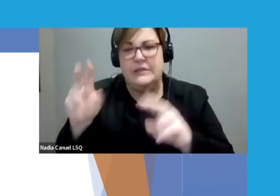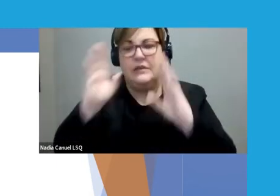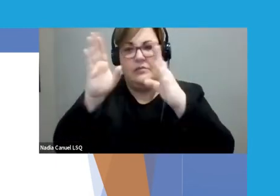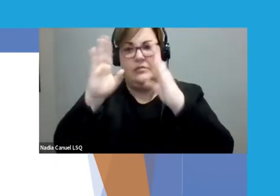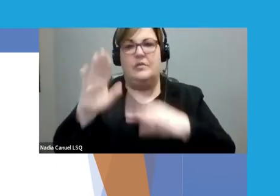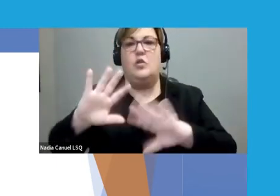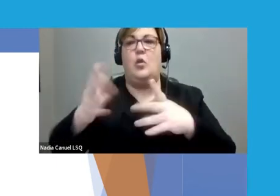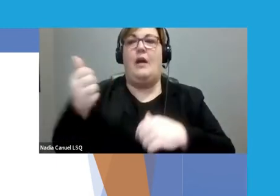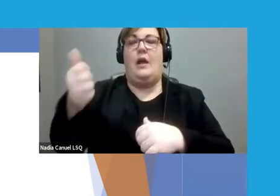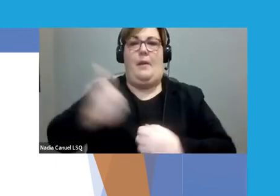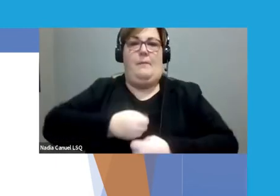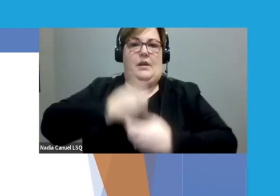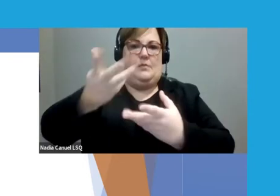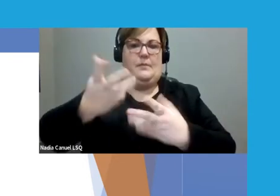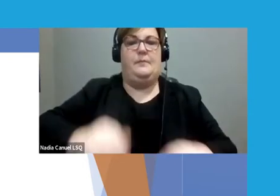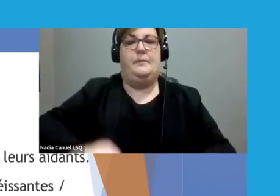femmes.